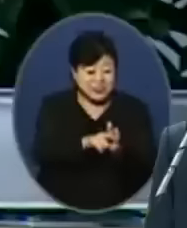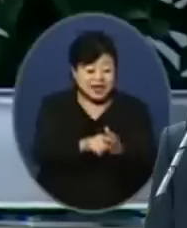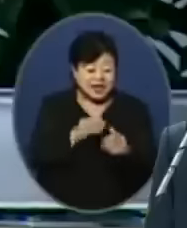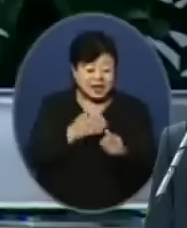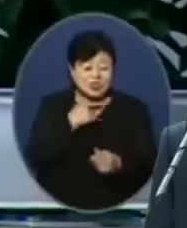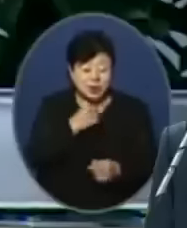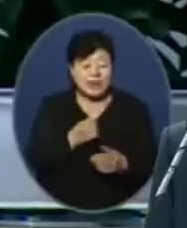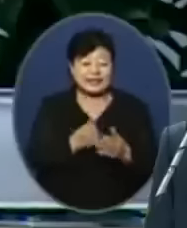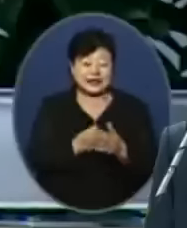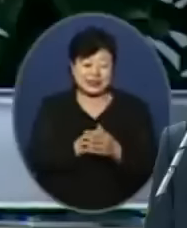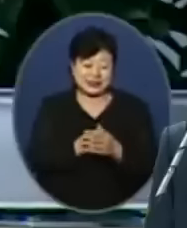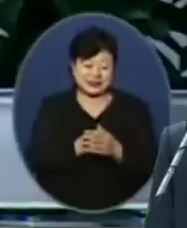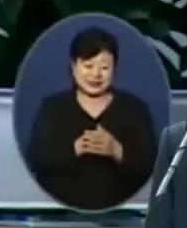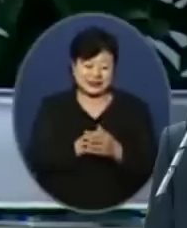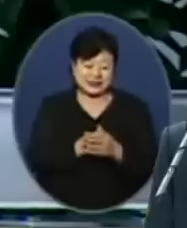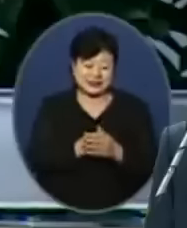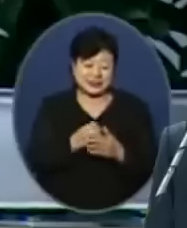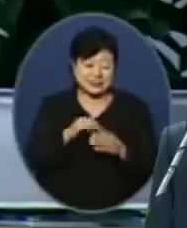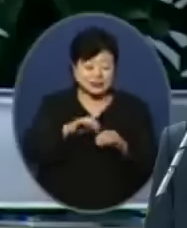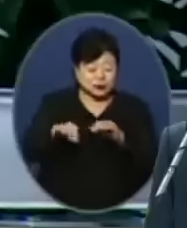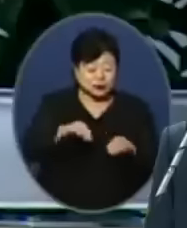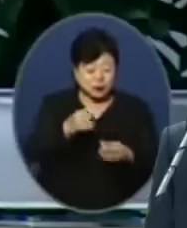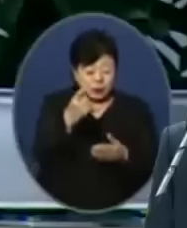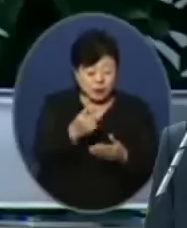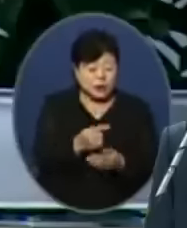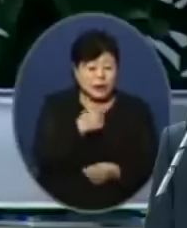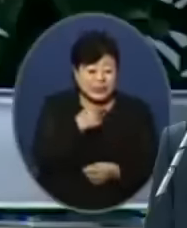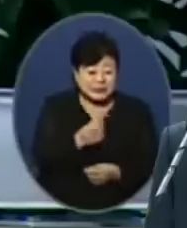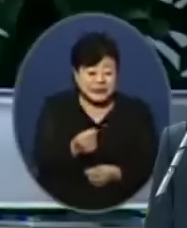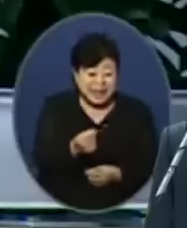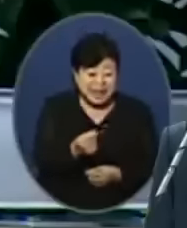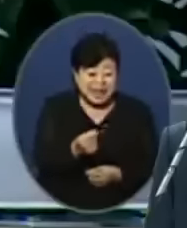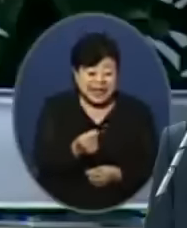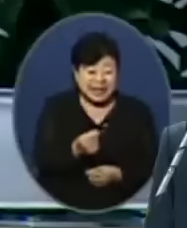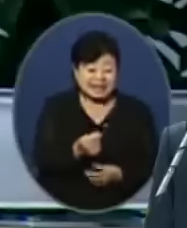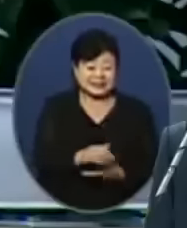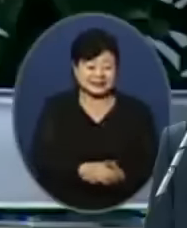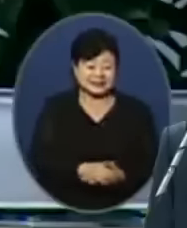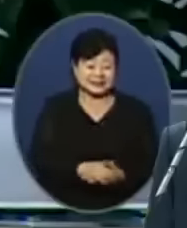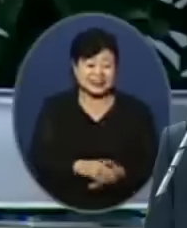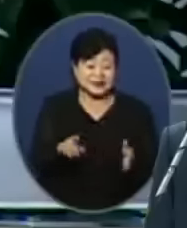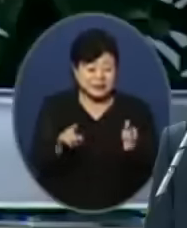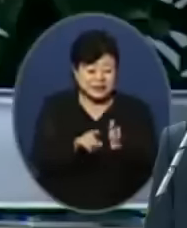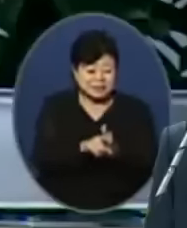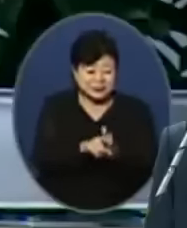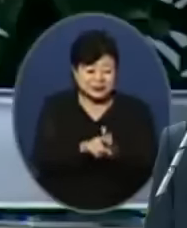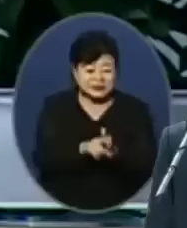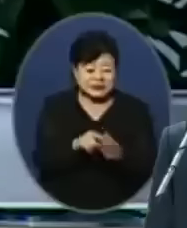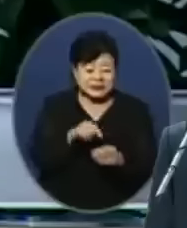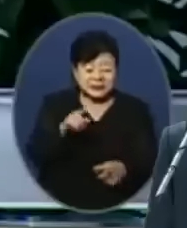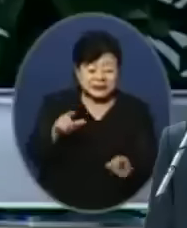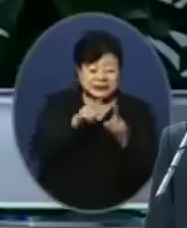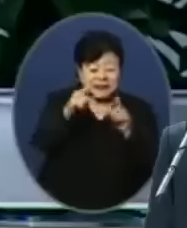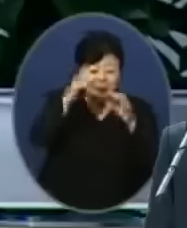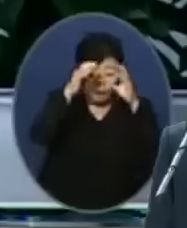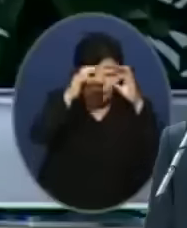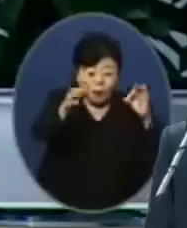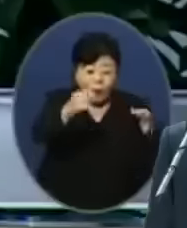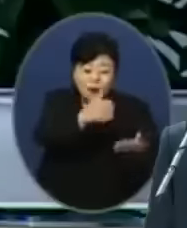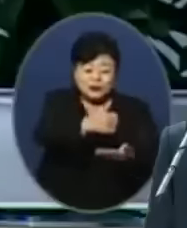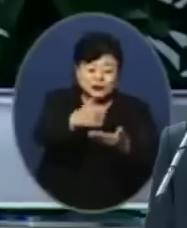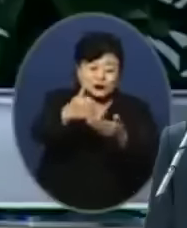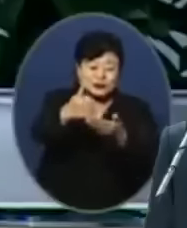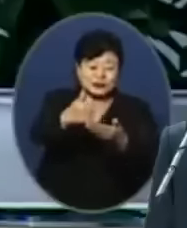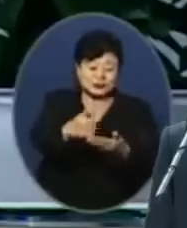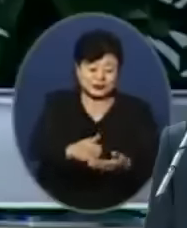간절히 원했습니다. 지붕을 뚫고 내려오기를 원했었습니다. 믿음을 실천하는 것을 보고 주님이